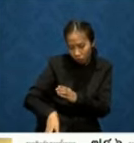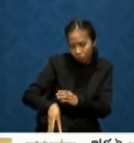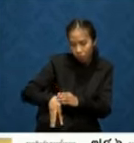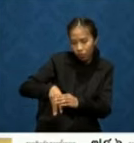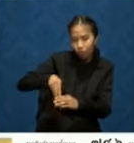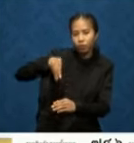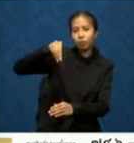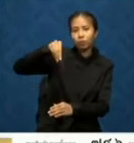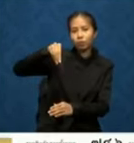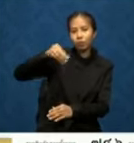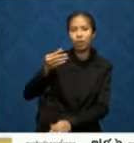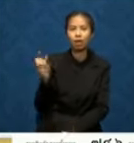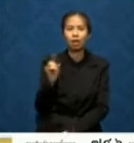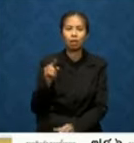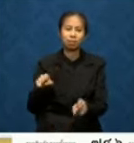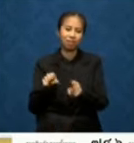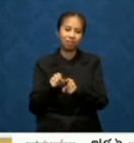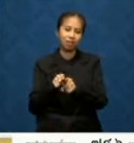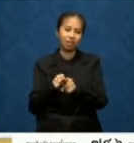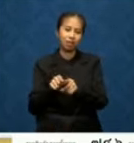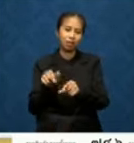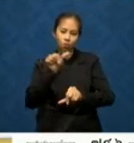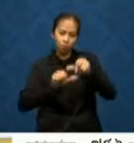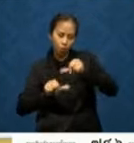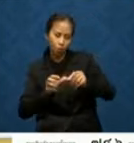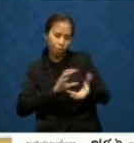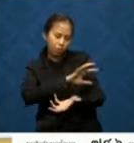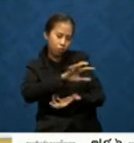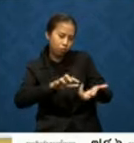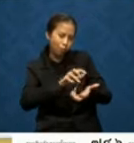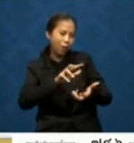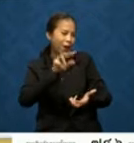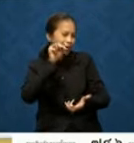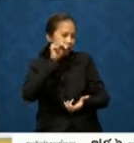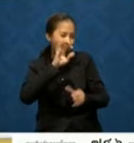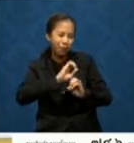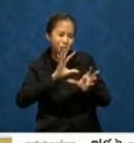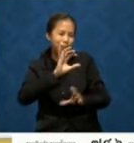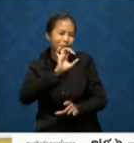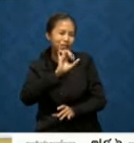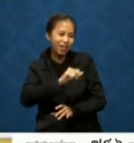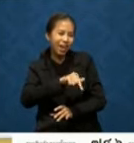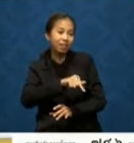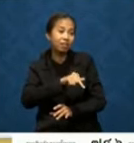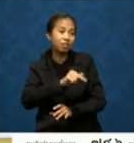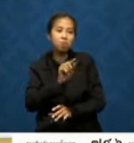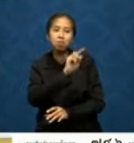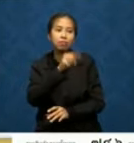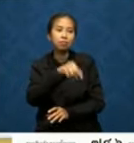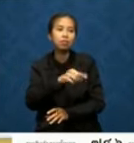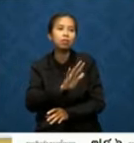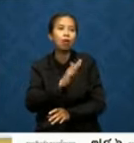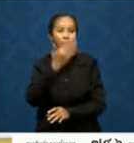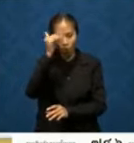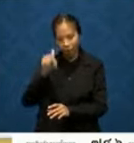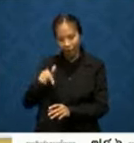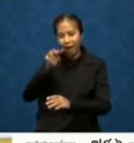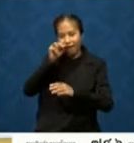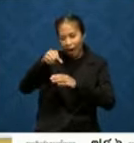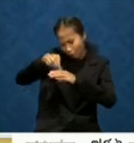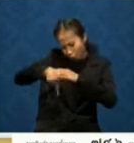มันไม่ต้องใส่คลอรีนแล้วก็ไม่ต้องใส่สารส้มเพราะเป็นน้ำที่สะอาดไม่ต้องไปฆ่าเชื้อเชื้อโรคนะครับไม่ต้องไป